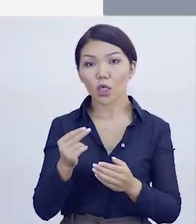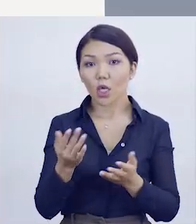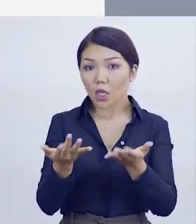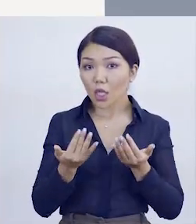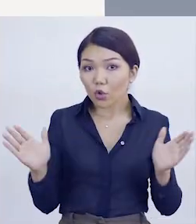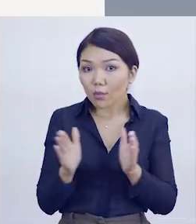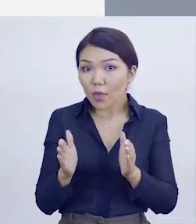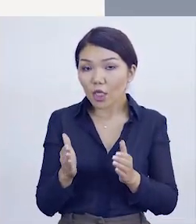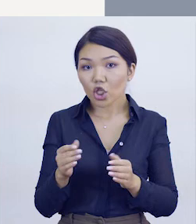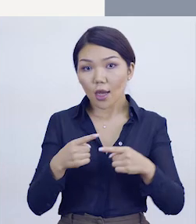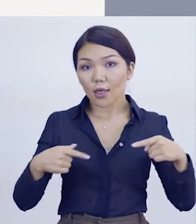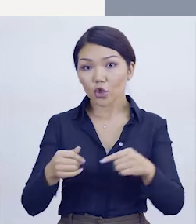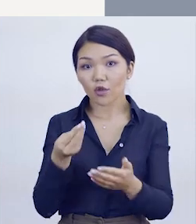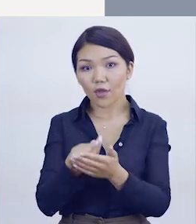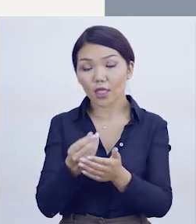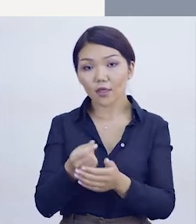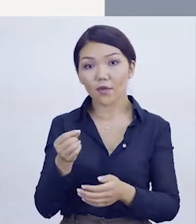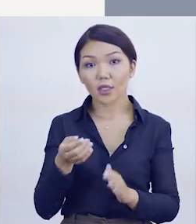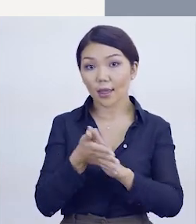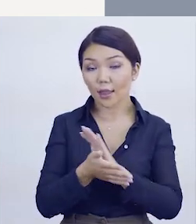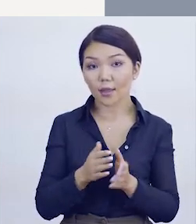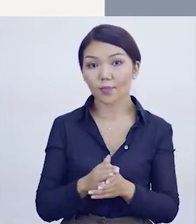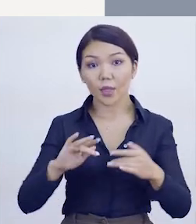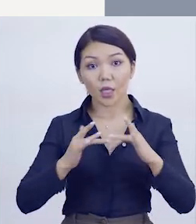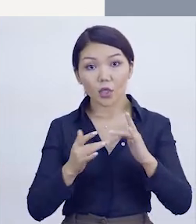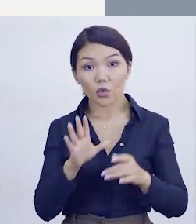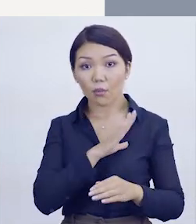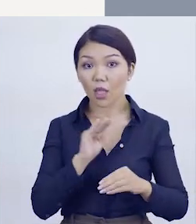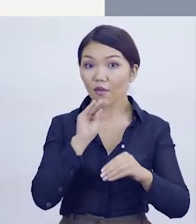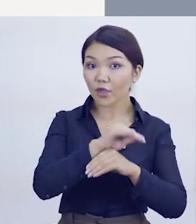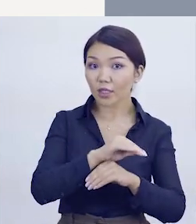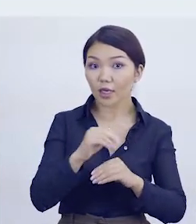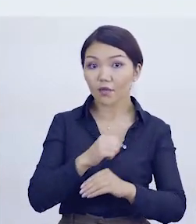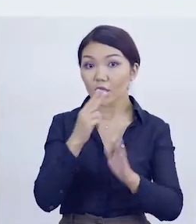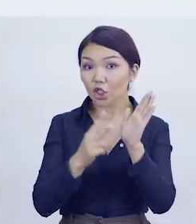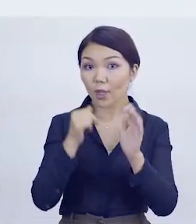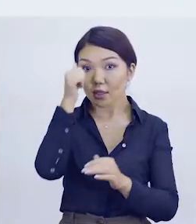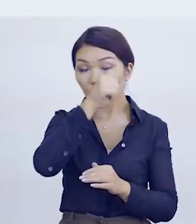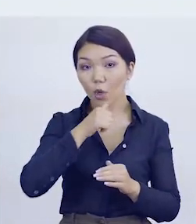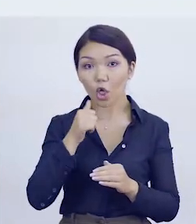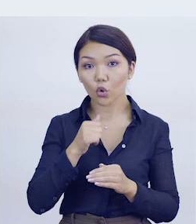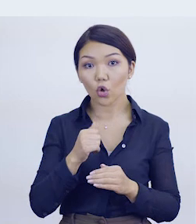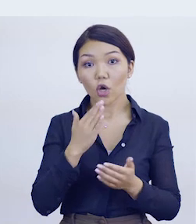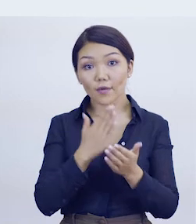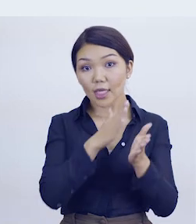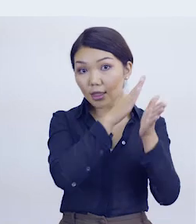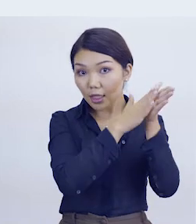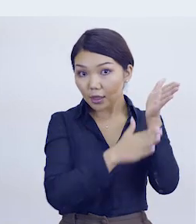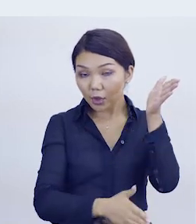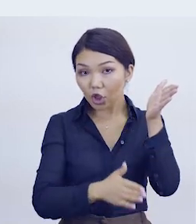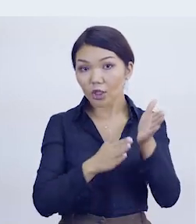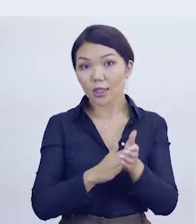платформа. Это эффективный инструмент, обеспечивающий непрерывную устойчивую систему обучения и требующий меньше организационных